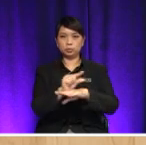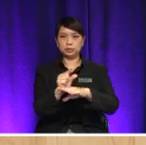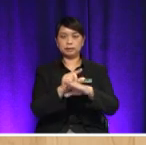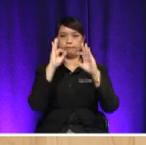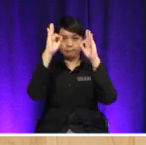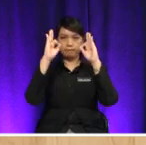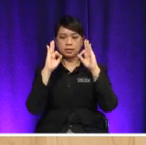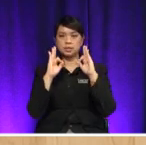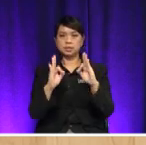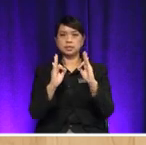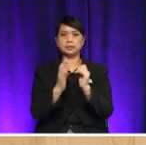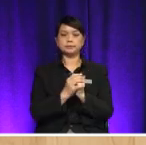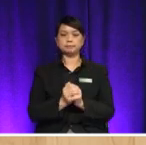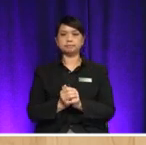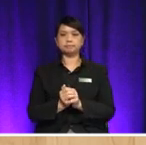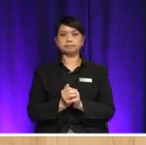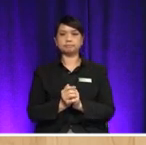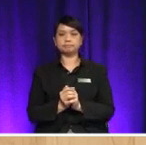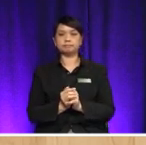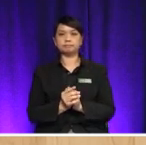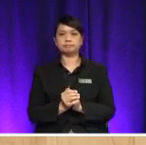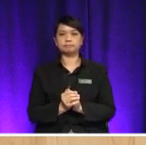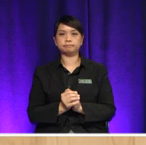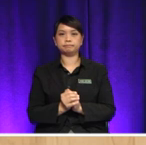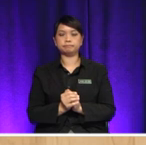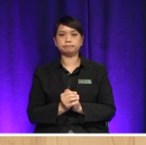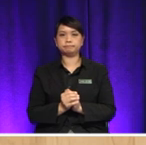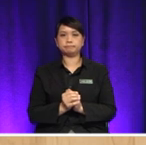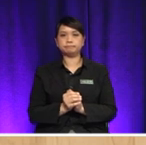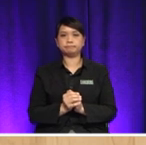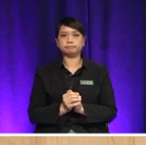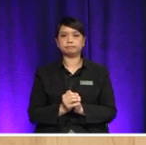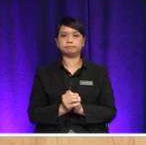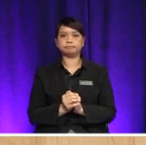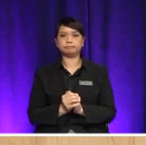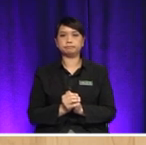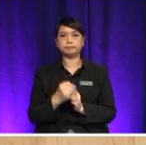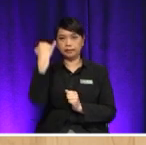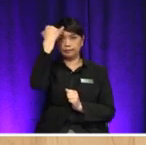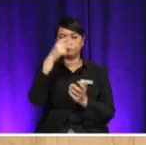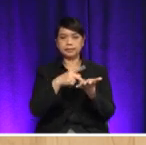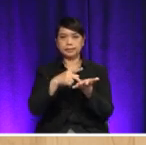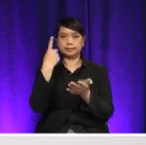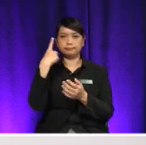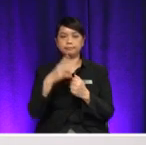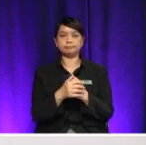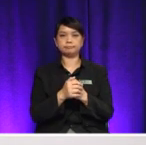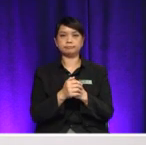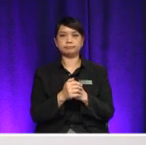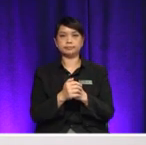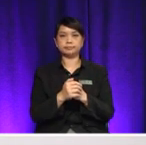120 / X dari 100 = 120 berapa gimana agak oke oke